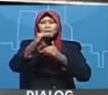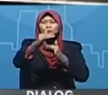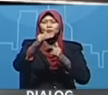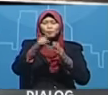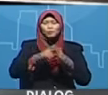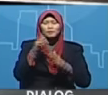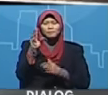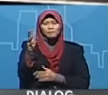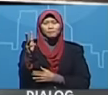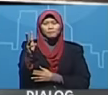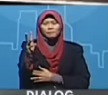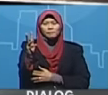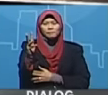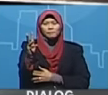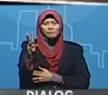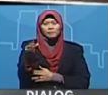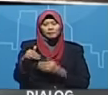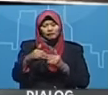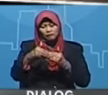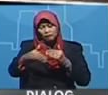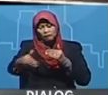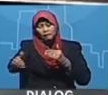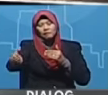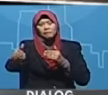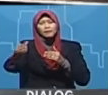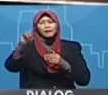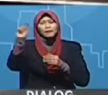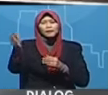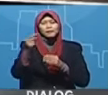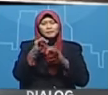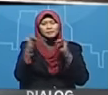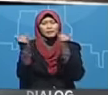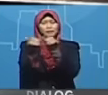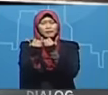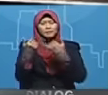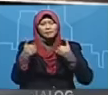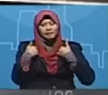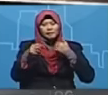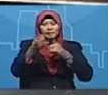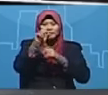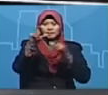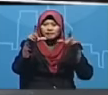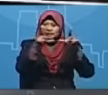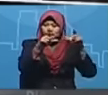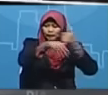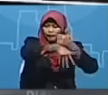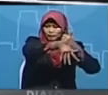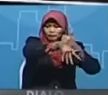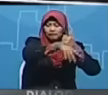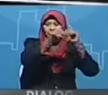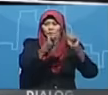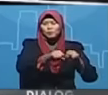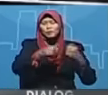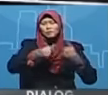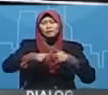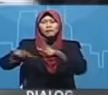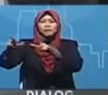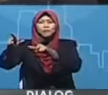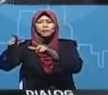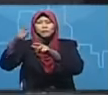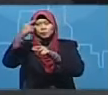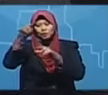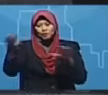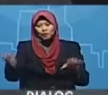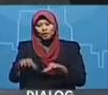tahun hadapan. Dan selepas itu, hanya syarikat-syarikat yang ada sub-license umrah saja yang kita benarkan untuk